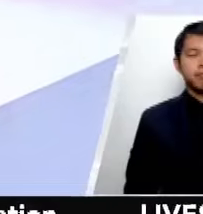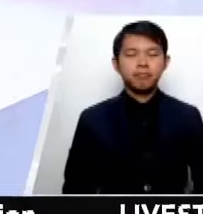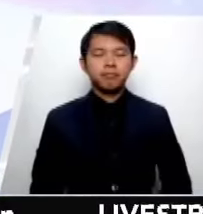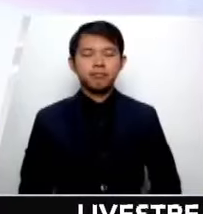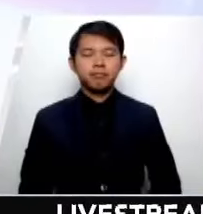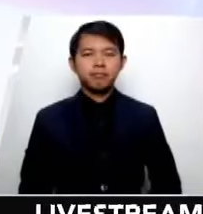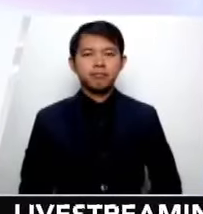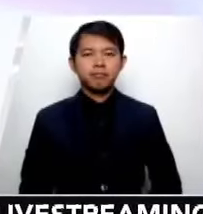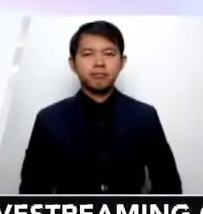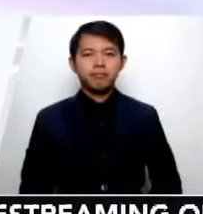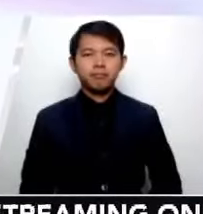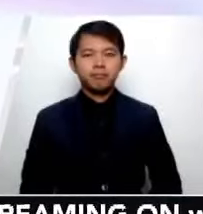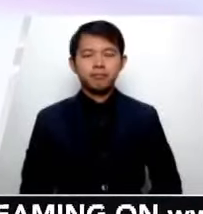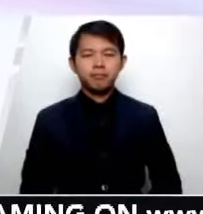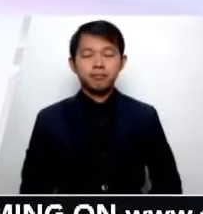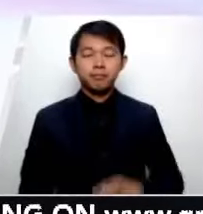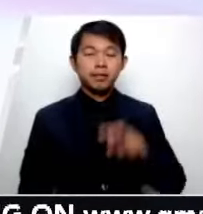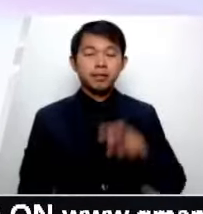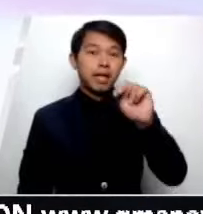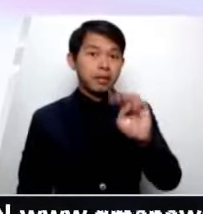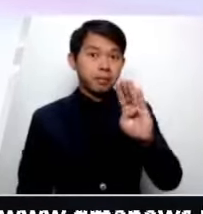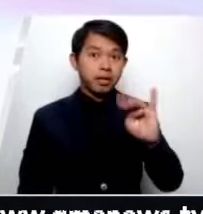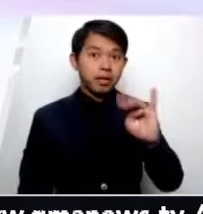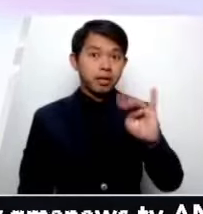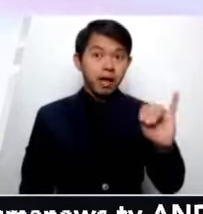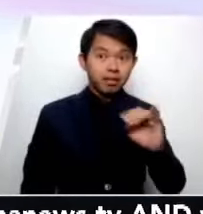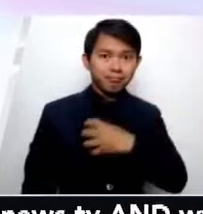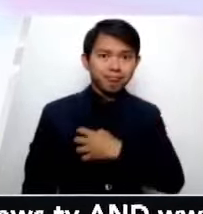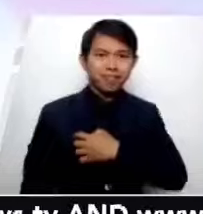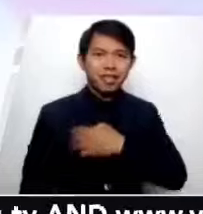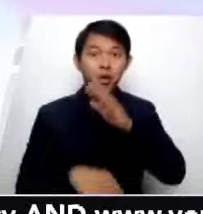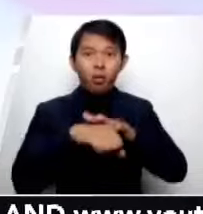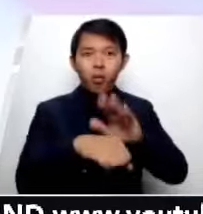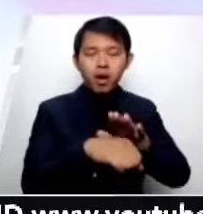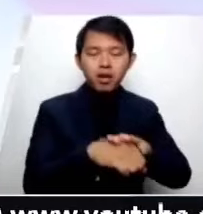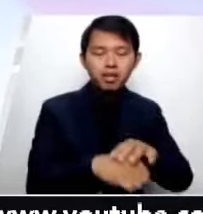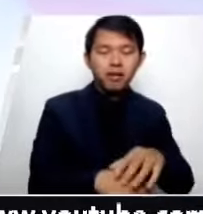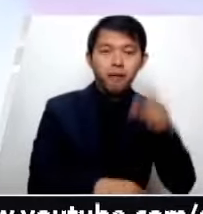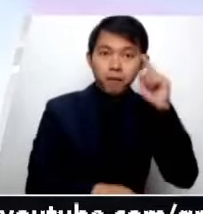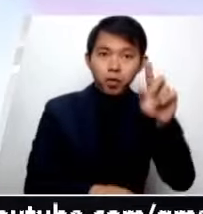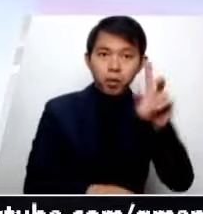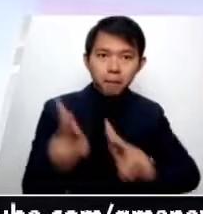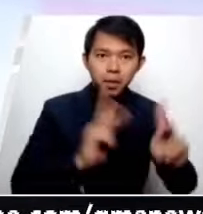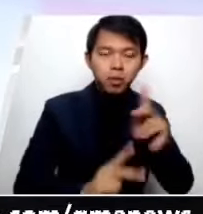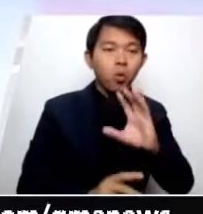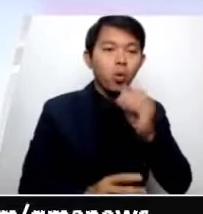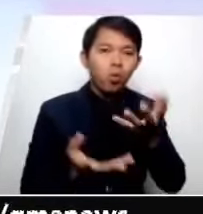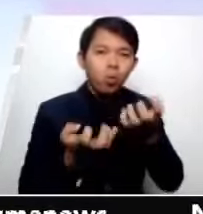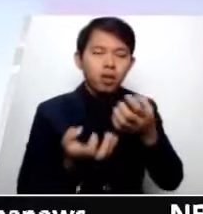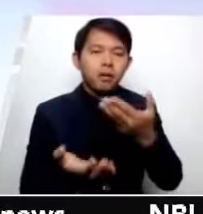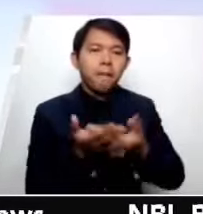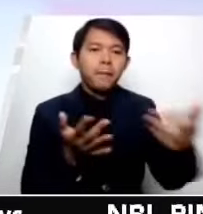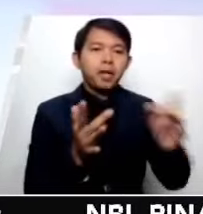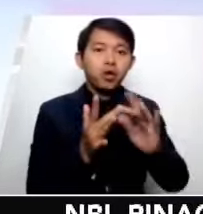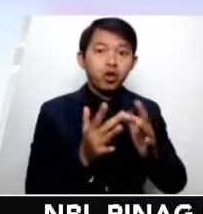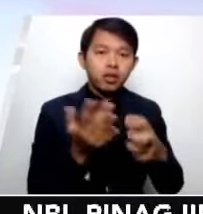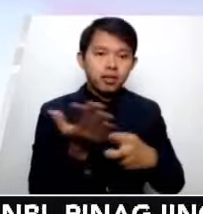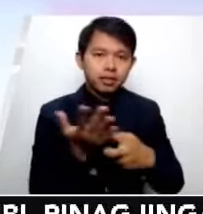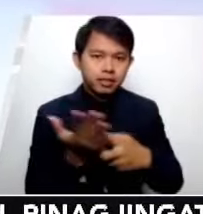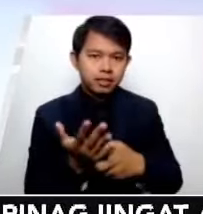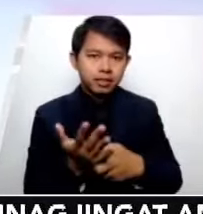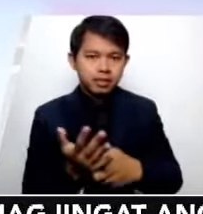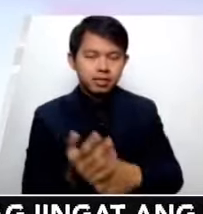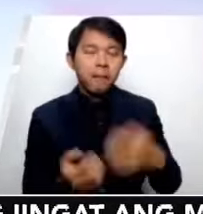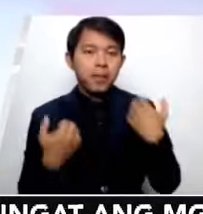Nagpaalala ang NBI na mag-ingat sa paghahanap ng concert tickets online. Nasa sandang fans kasi ni Taylor Swift ang